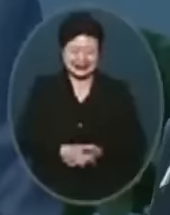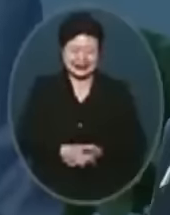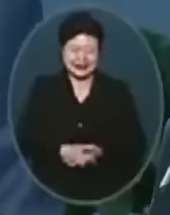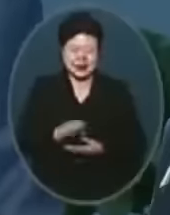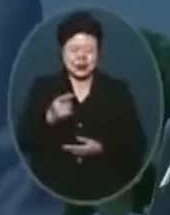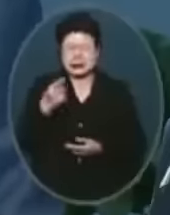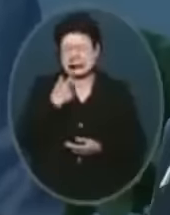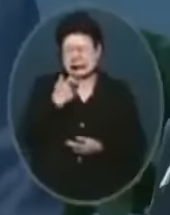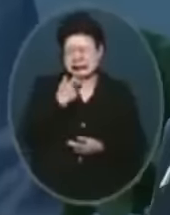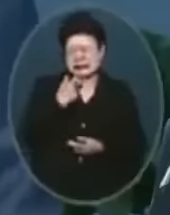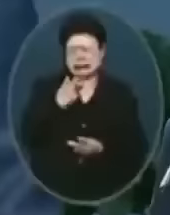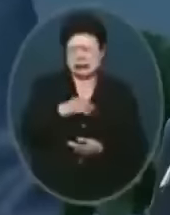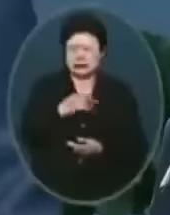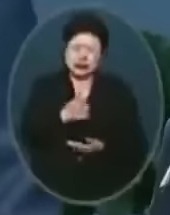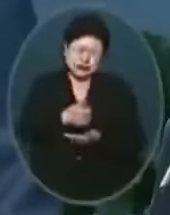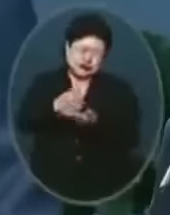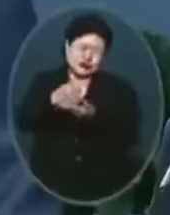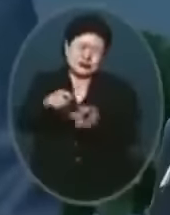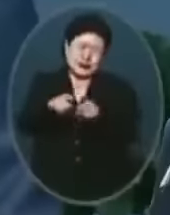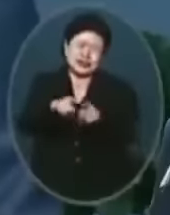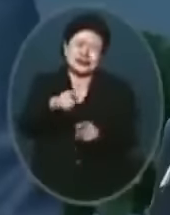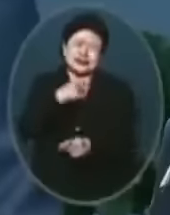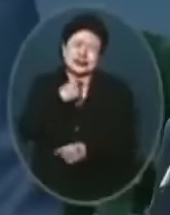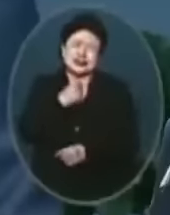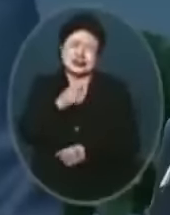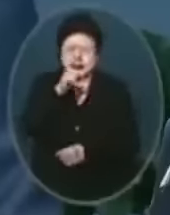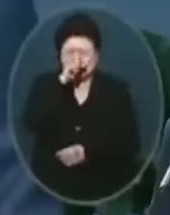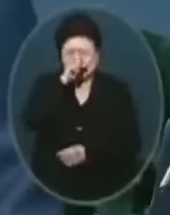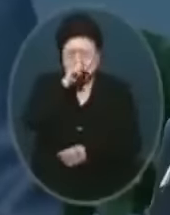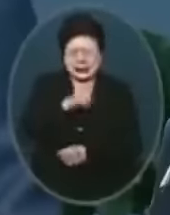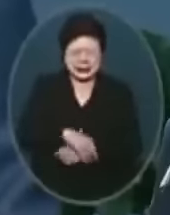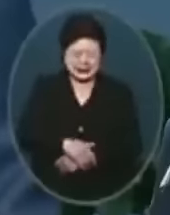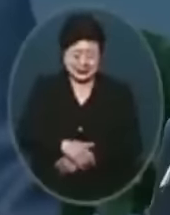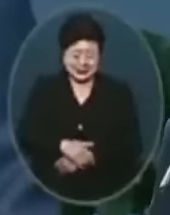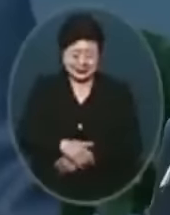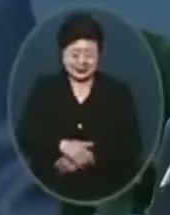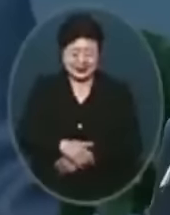아유, 보혜사 싫습니다. 우리와 같이 계십시오.